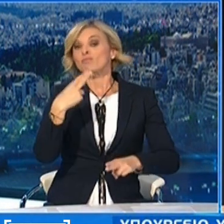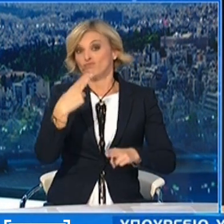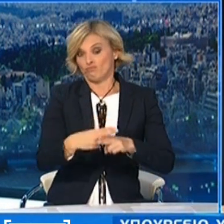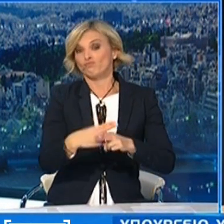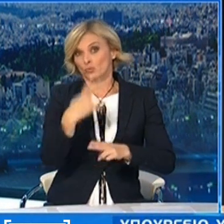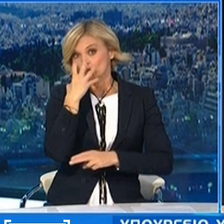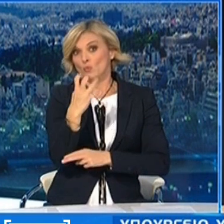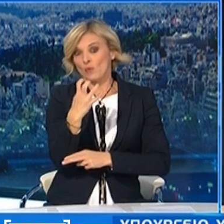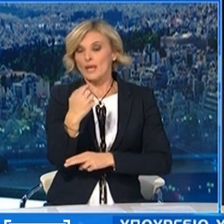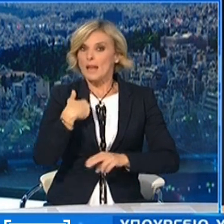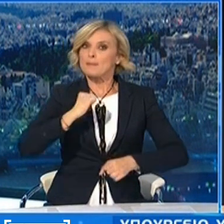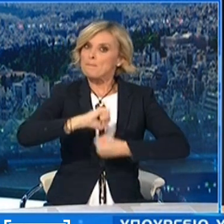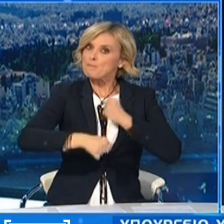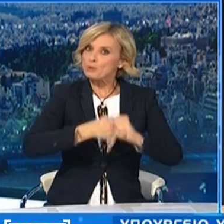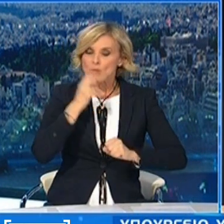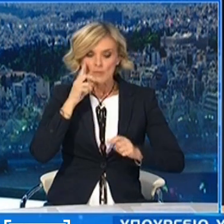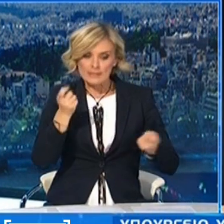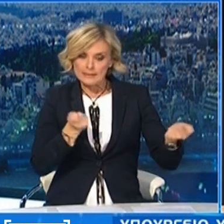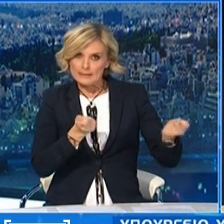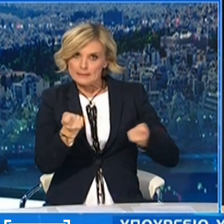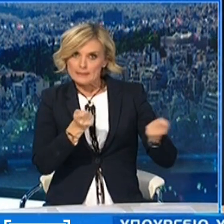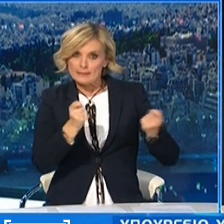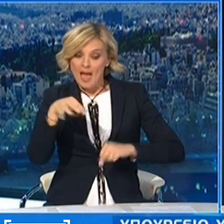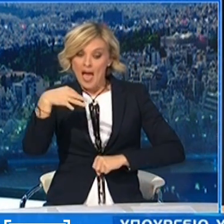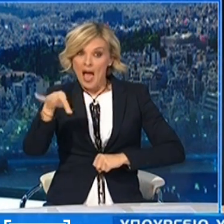περισσότερα κρούσματα, η κατάσταση παραμένει εύθραυστη,